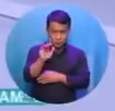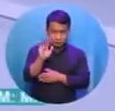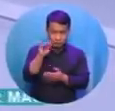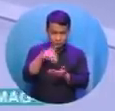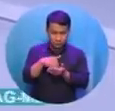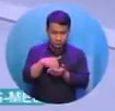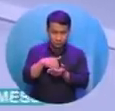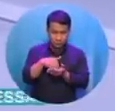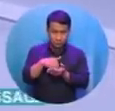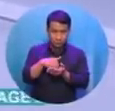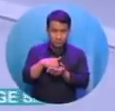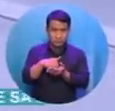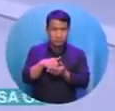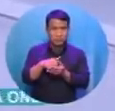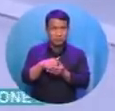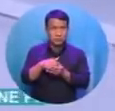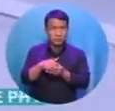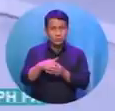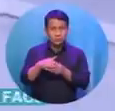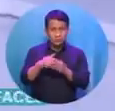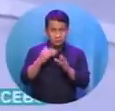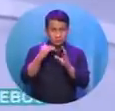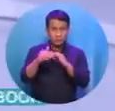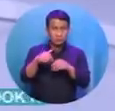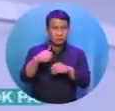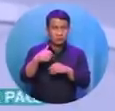25,000 po. Darating na po dyan.